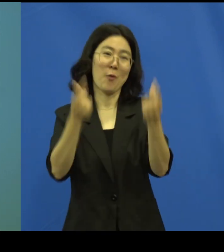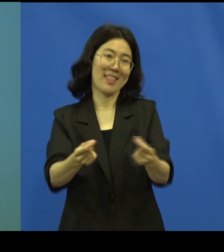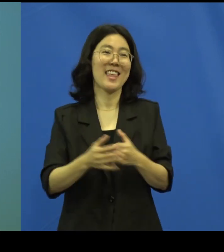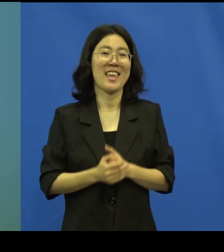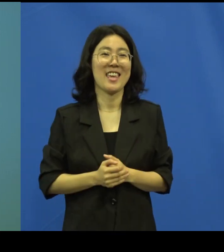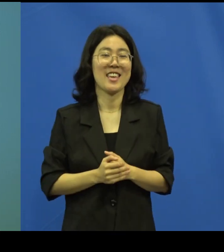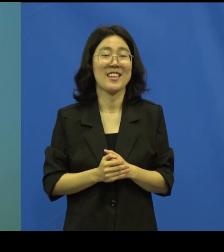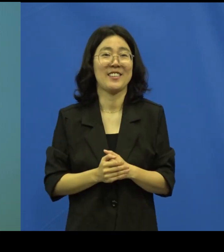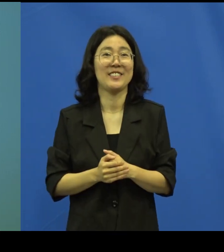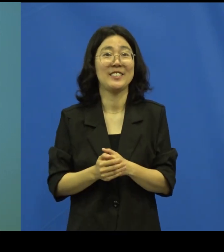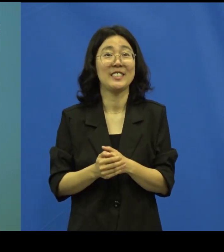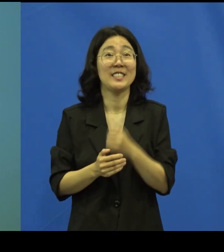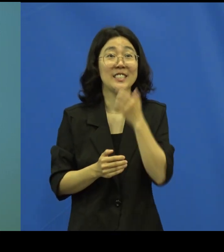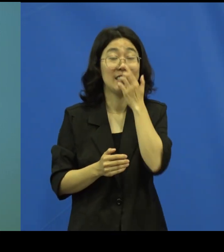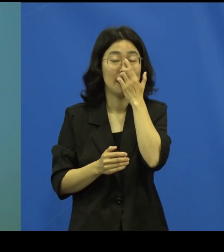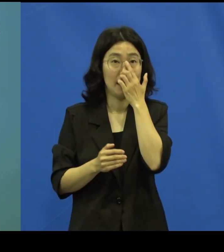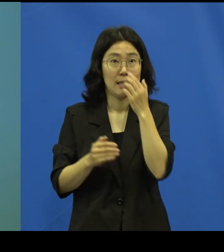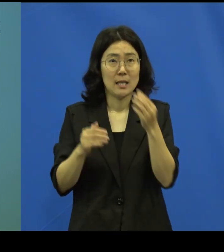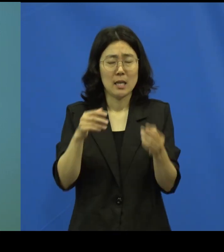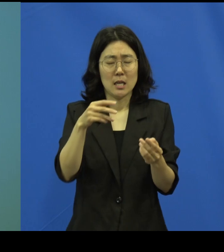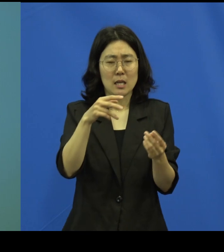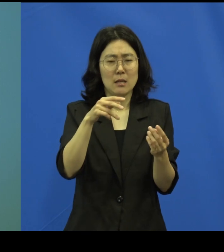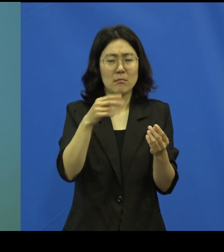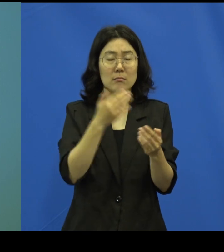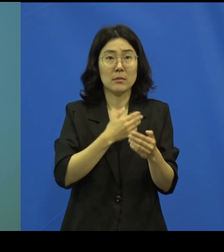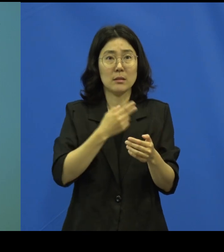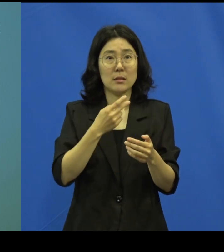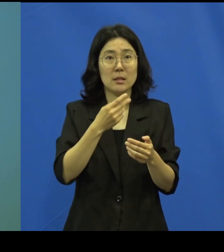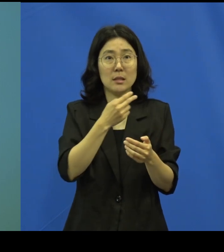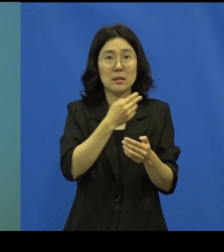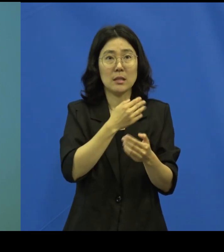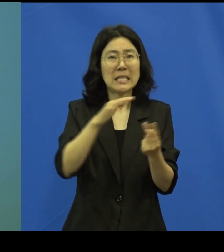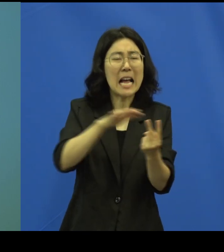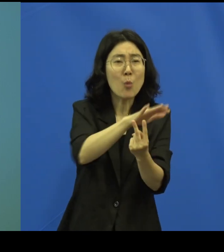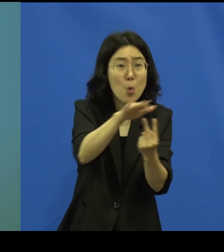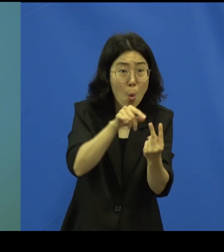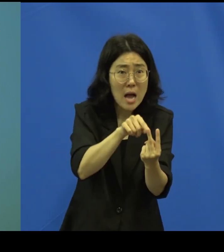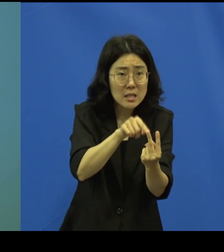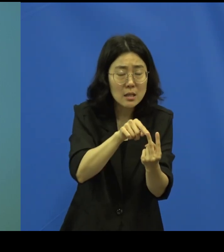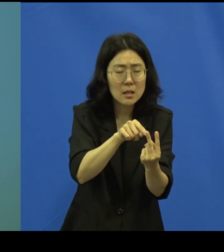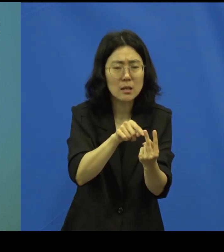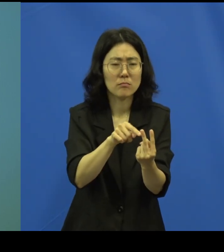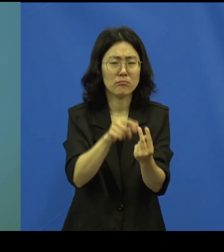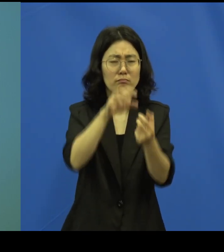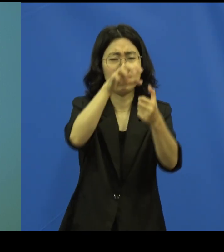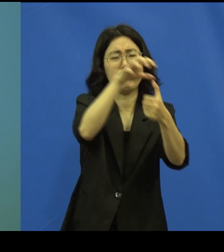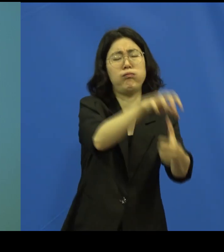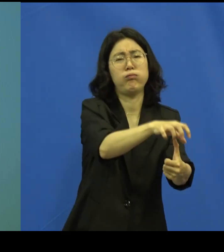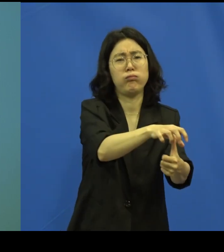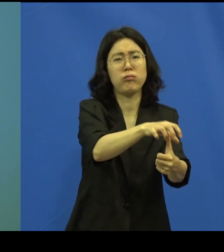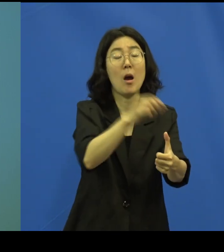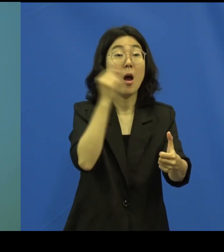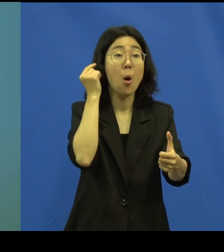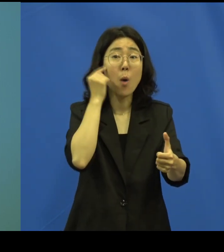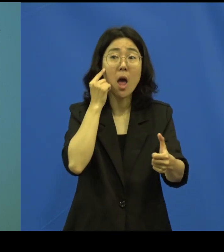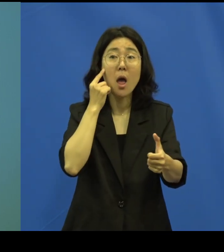사도 요한이 밤모섬에 이렇게 유배되어 있습니다. 그 시대는 로마의